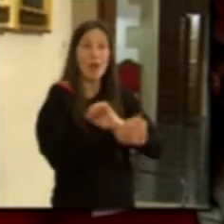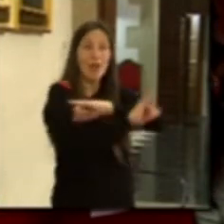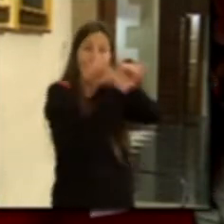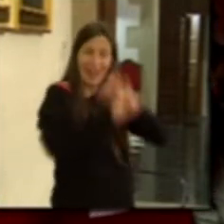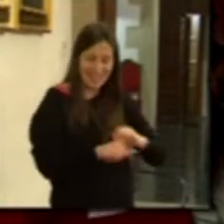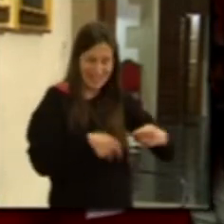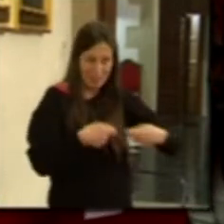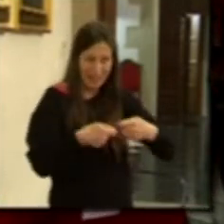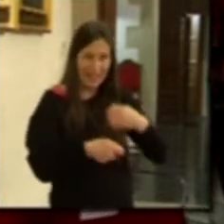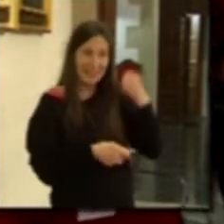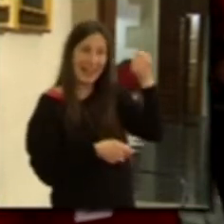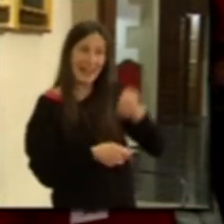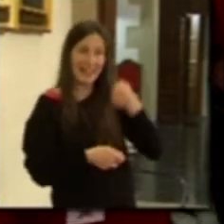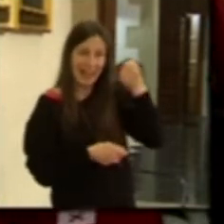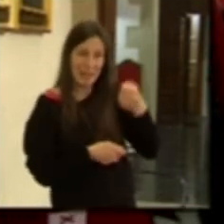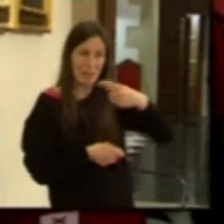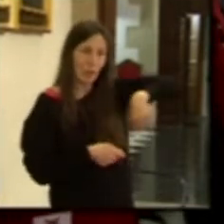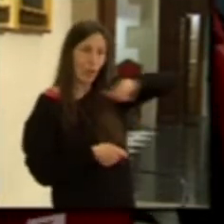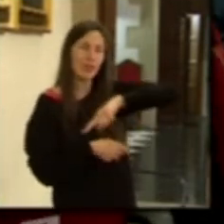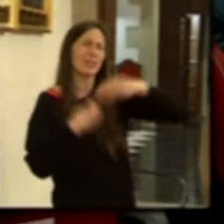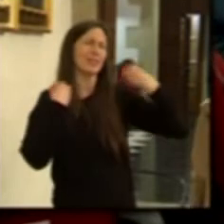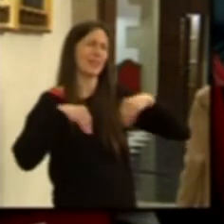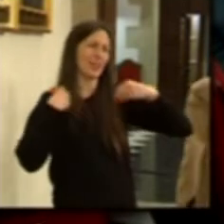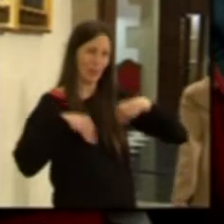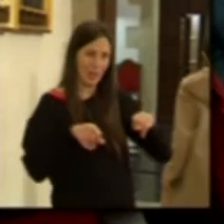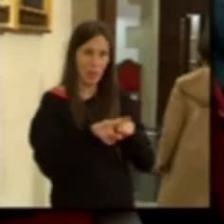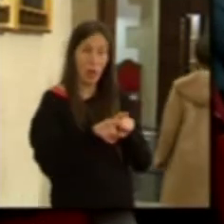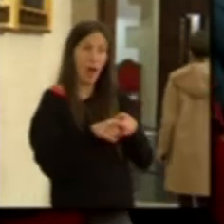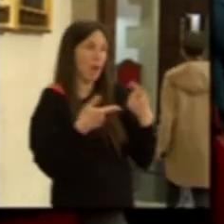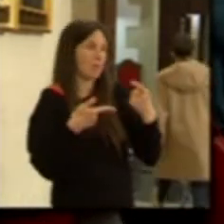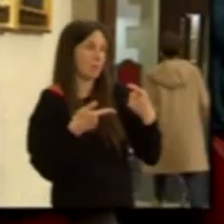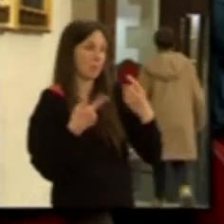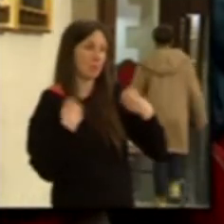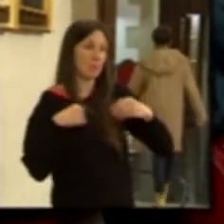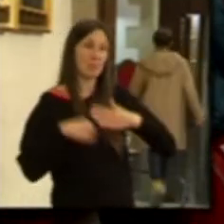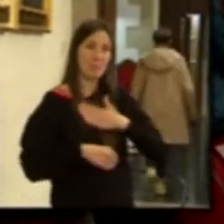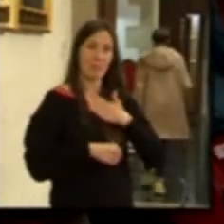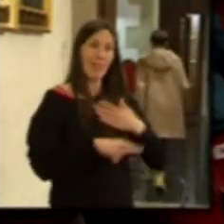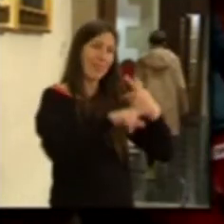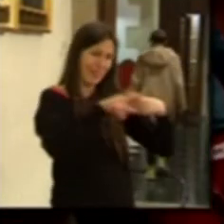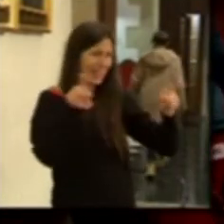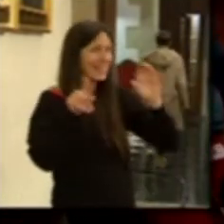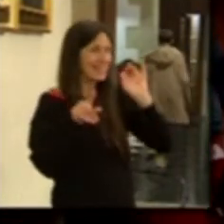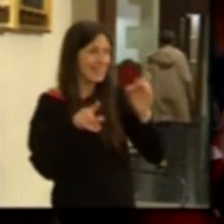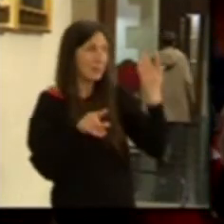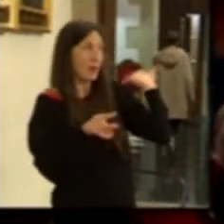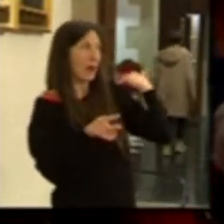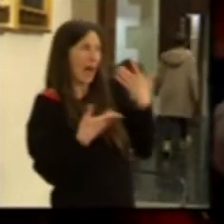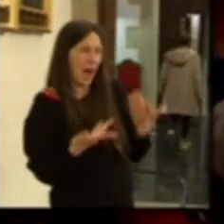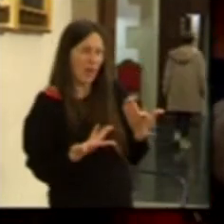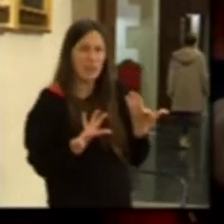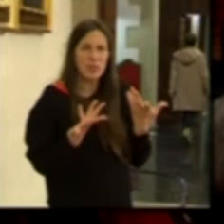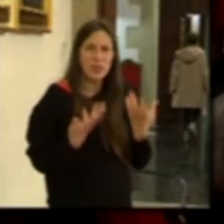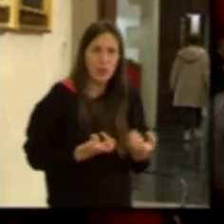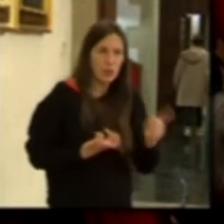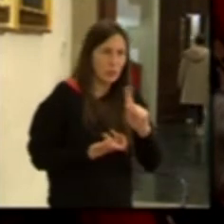dubte, i que el visquem, com us deia al principi, diferent, com aquest pregó que estem fent, però no perquè sigui diferent, ha de